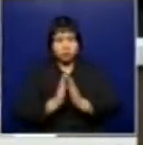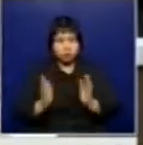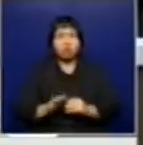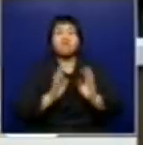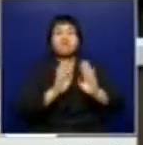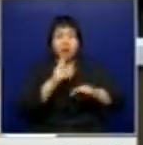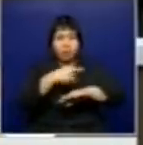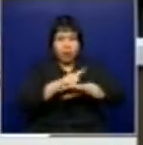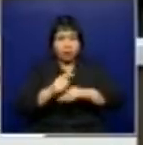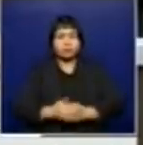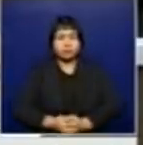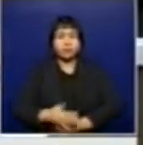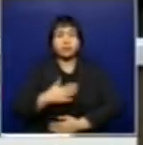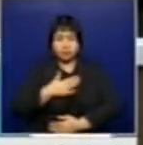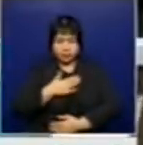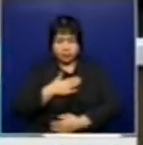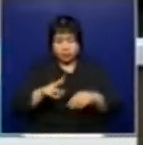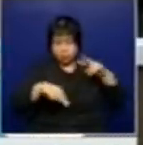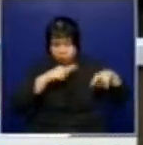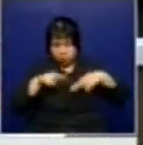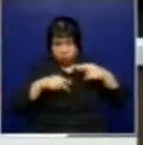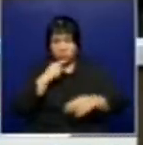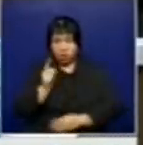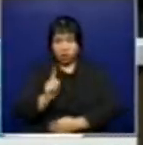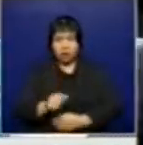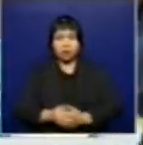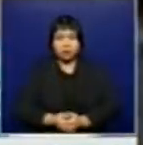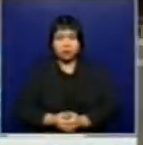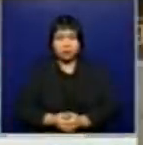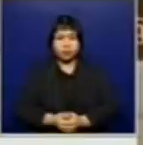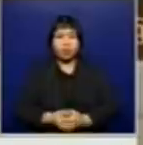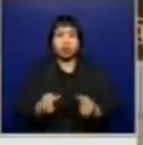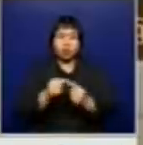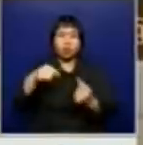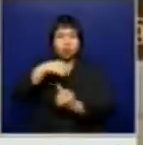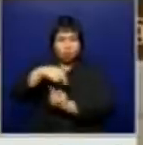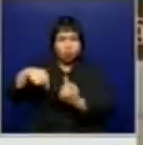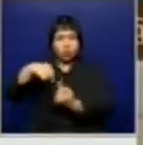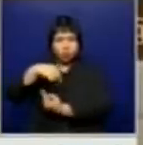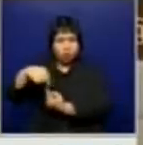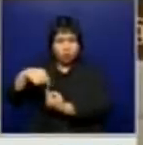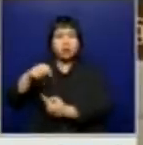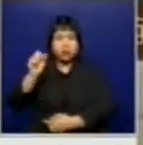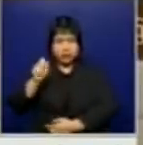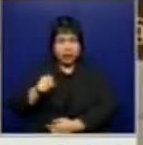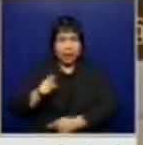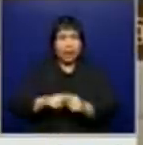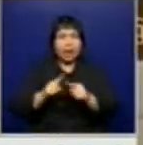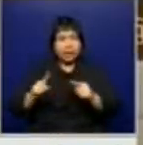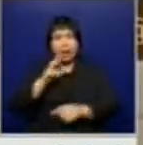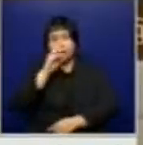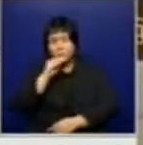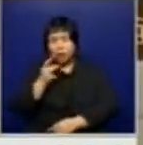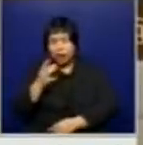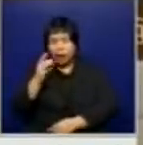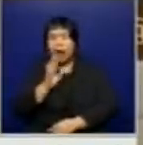ด้วยครับ ครับผมขอวินิจฉัยนะครับประเด็นวนเวียนก็วนเวียนอยู่หรอกครับก็ไม่รู้จะให้ท่านพูดเรื่องอะ